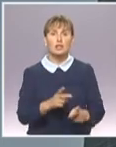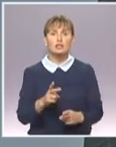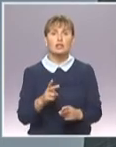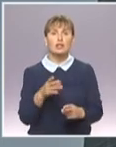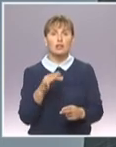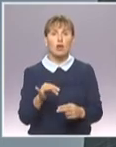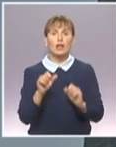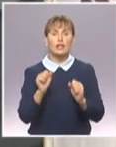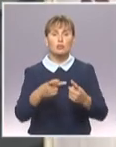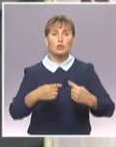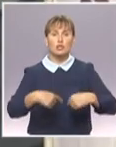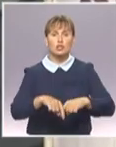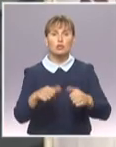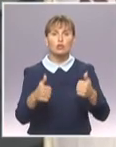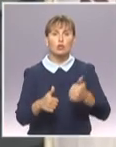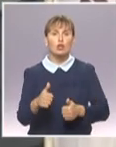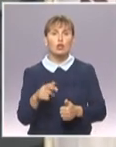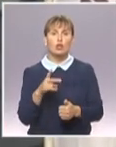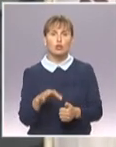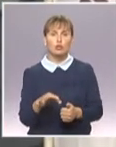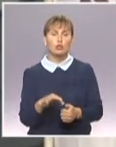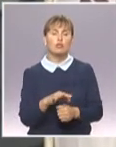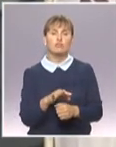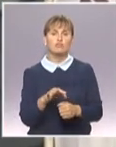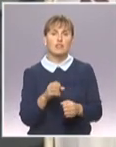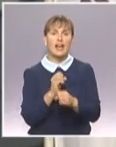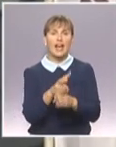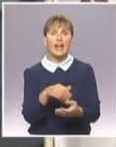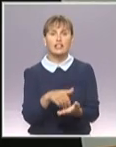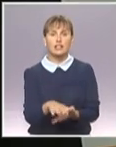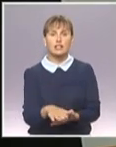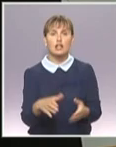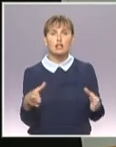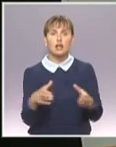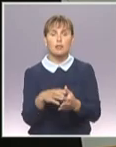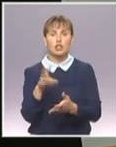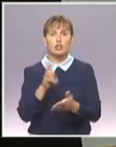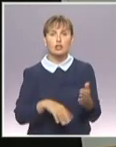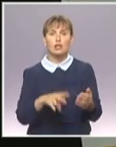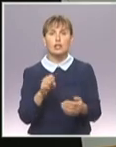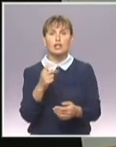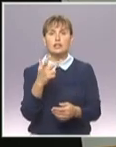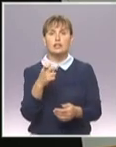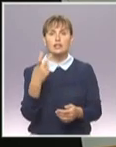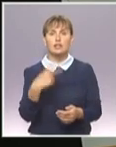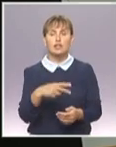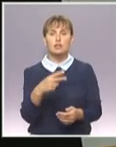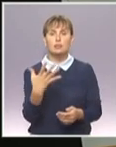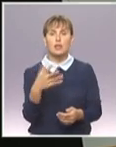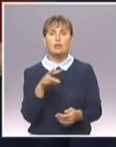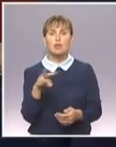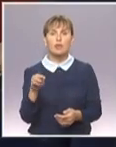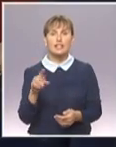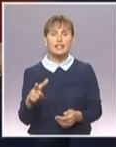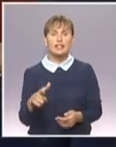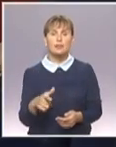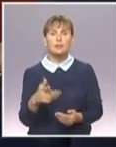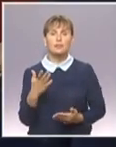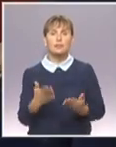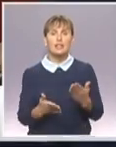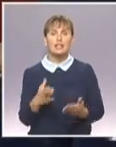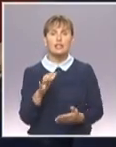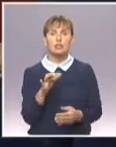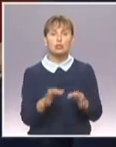агентства по защите конкуренции, но его признали законным и обоснованным. Компанию оштрафовали на 325 миллионов тенге. Если